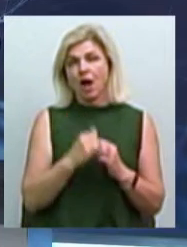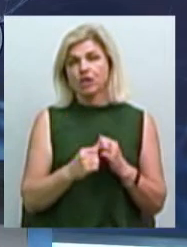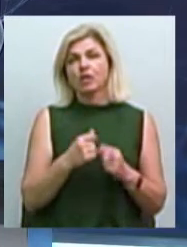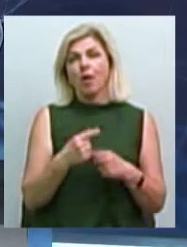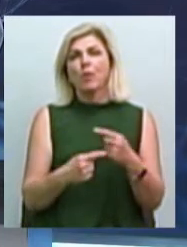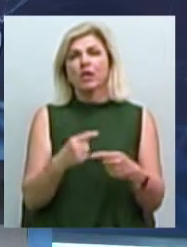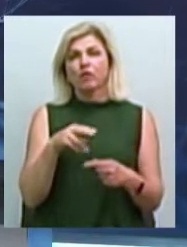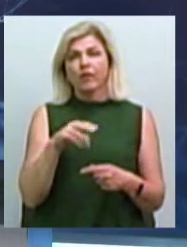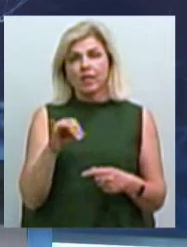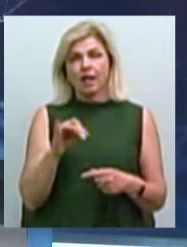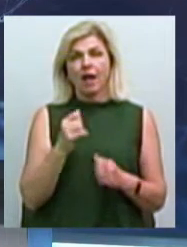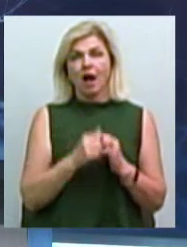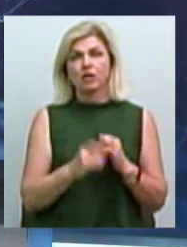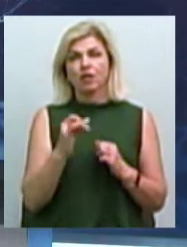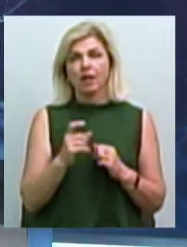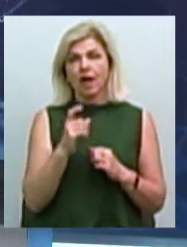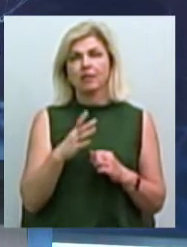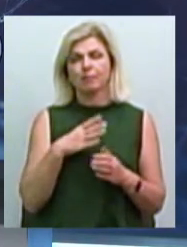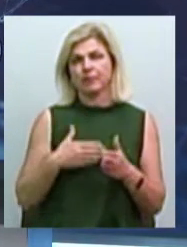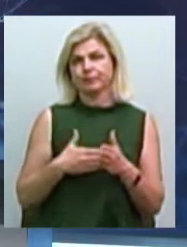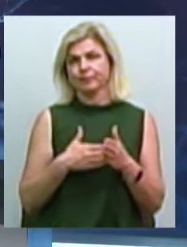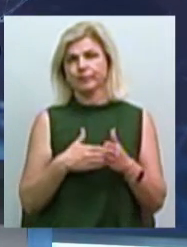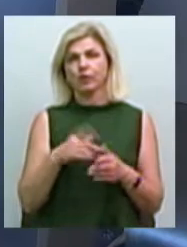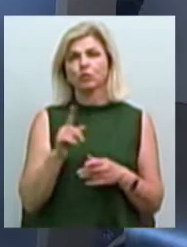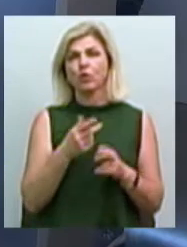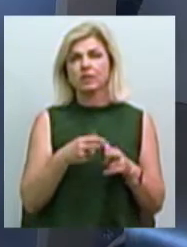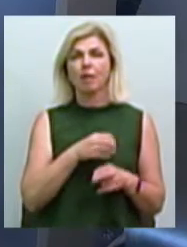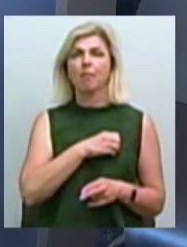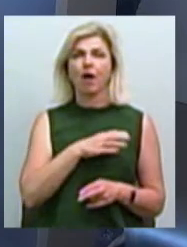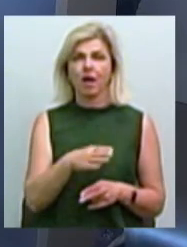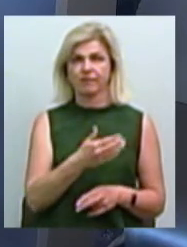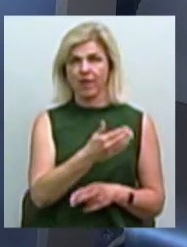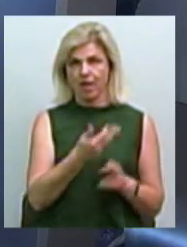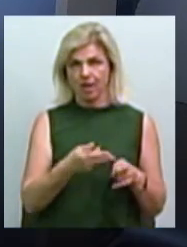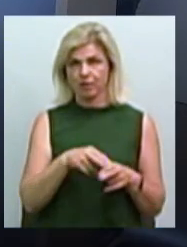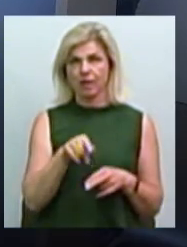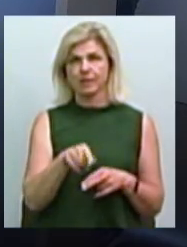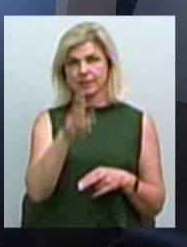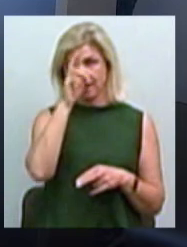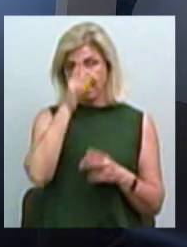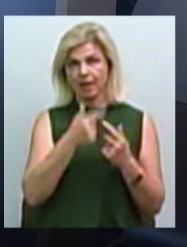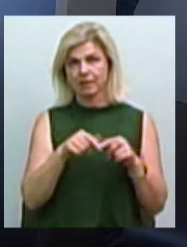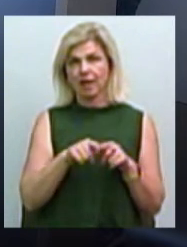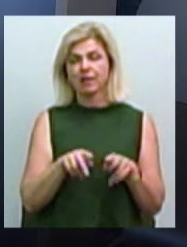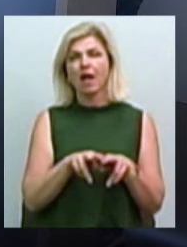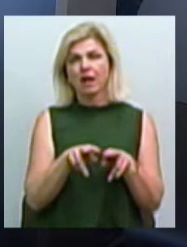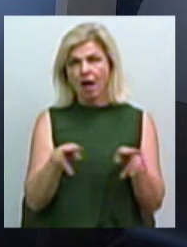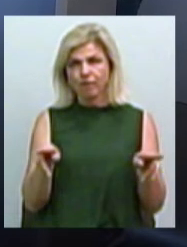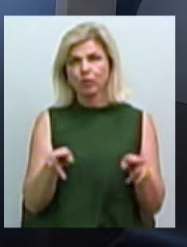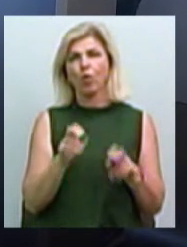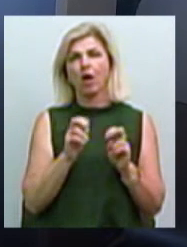в том, что на самом-то деле это как бы богатство этой страны. Это богатство этой страны, это равно богатство этого